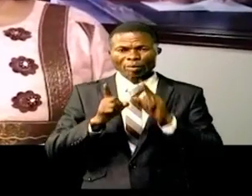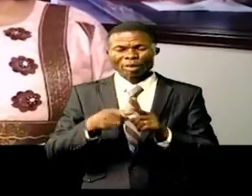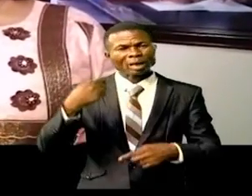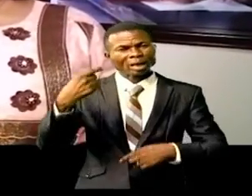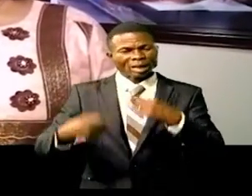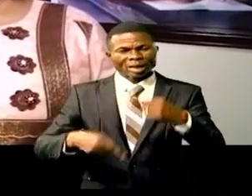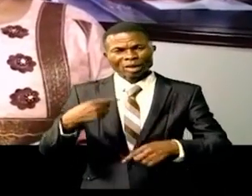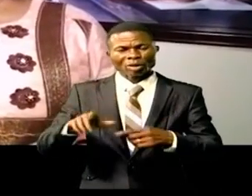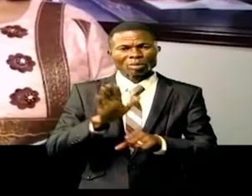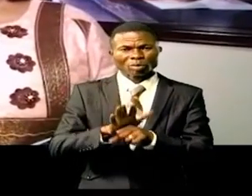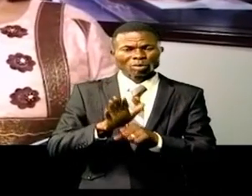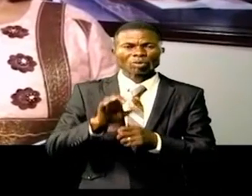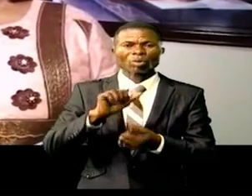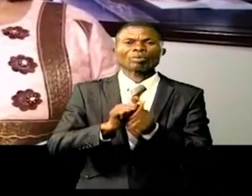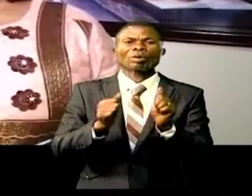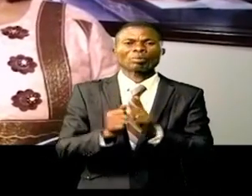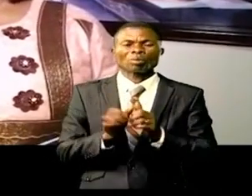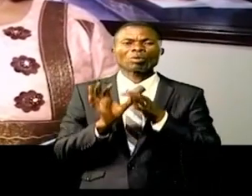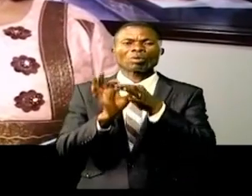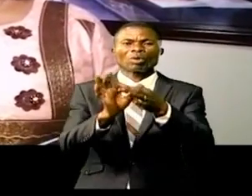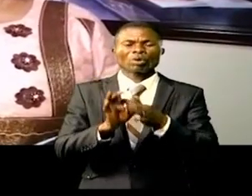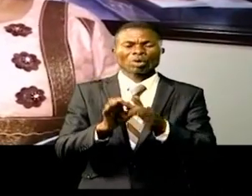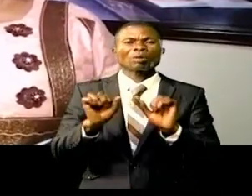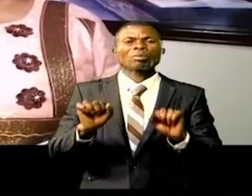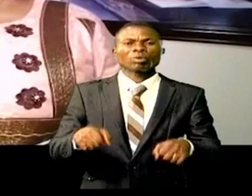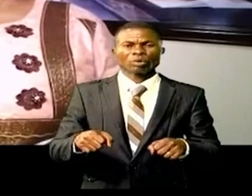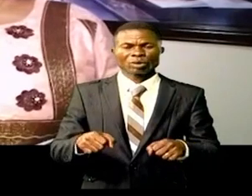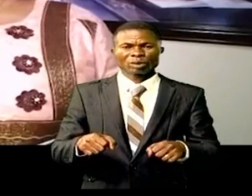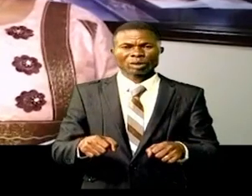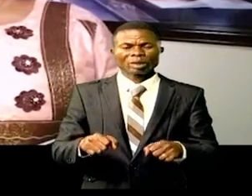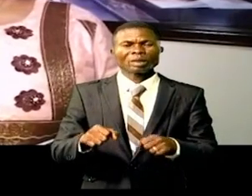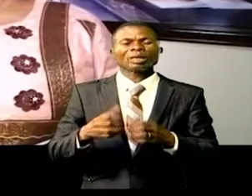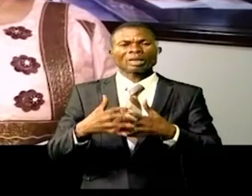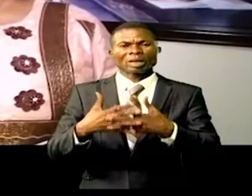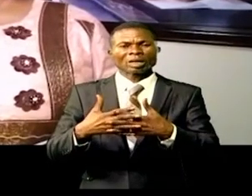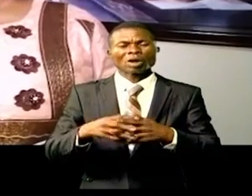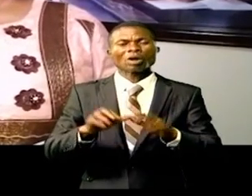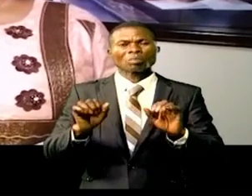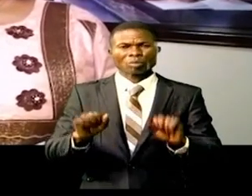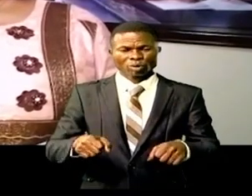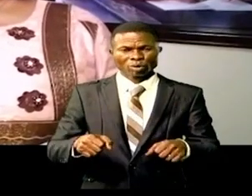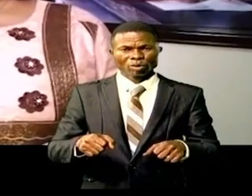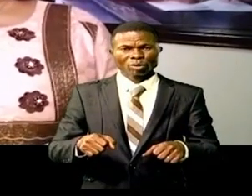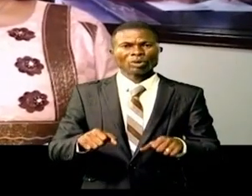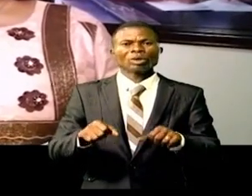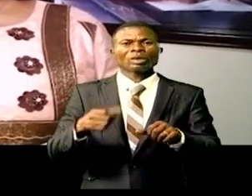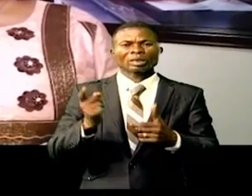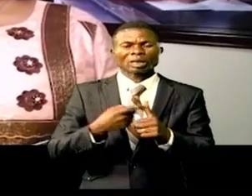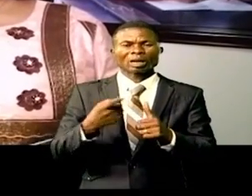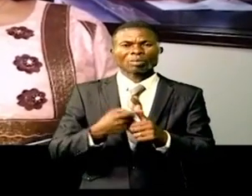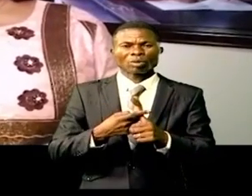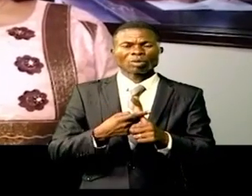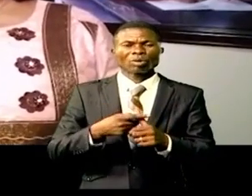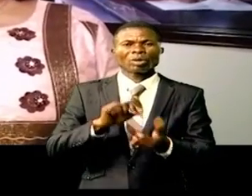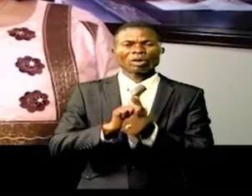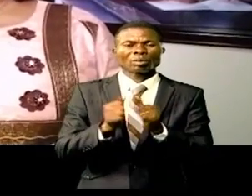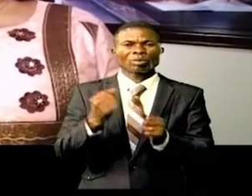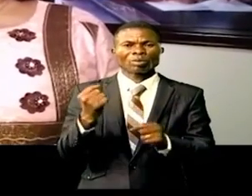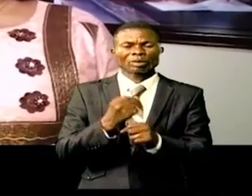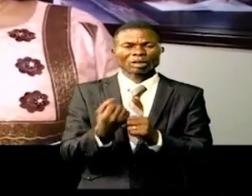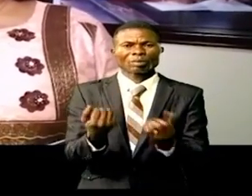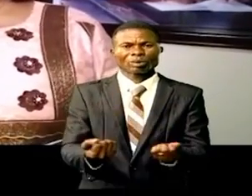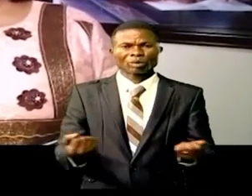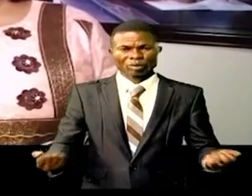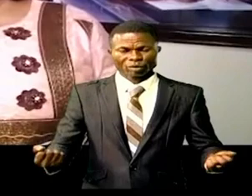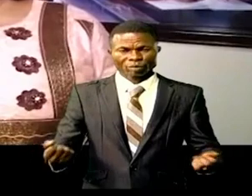discuter de collaborations possibles, de partenariats possibles, surtout sur le travail des enfants parce